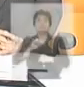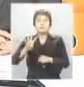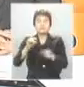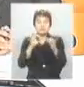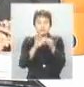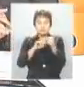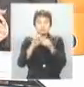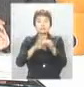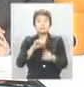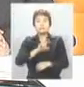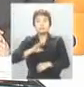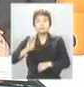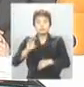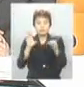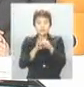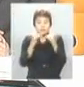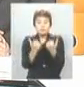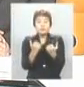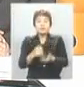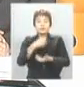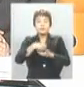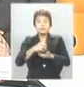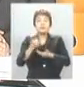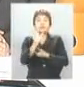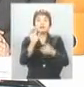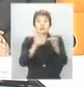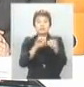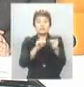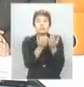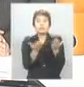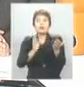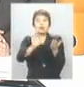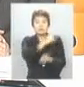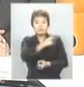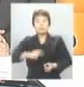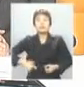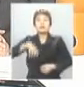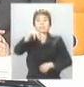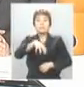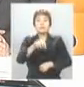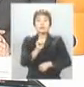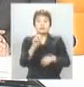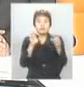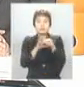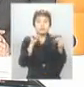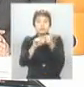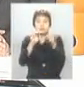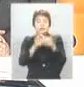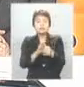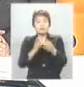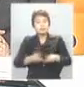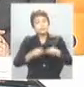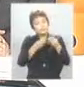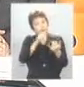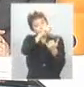ลครับแถลงการสำนักพระราชวังฉบับที่38ซึ่งเป็นฉบับล่าสุดนะครับนอกจากจะพูดถึงความคืบหน้าในการถวายการรักษาพระอาการของพ